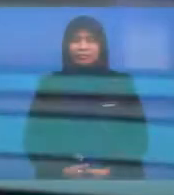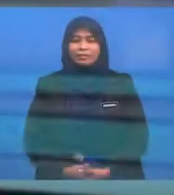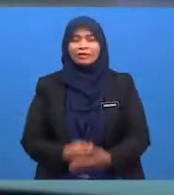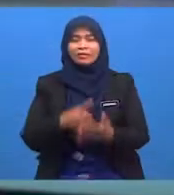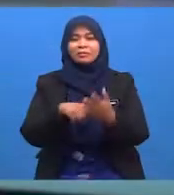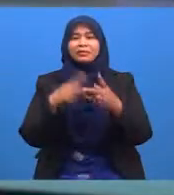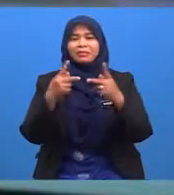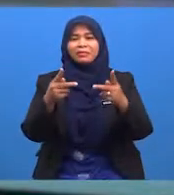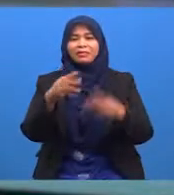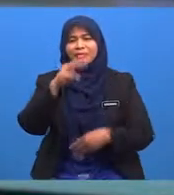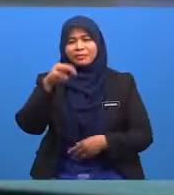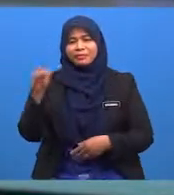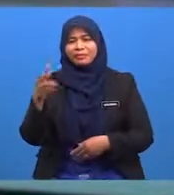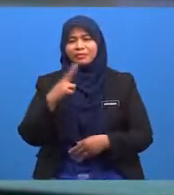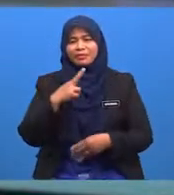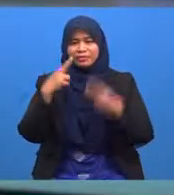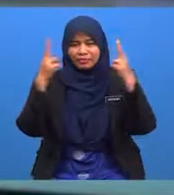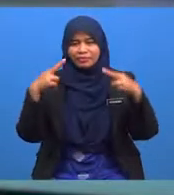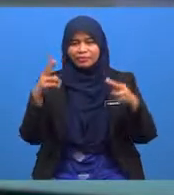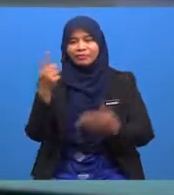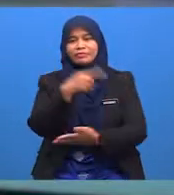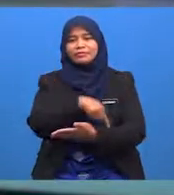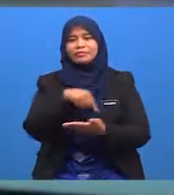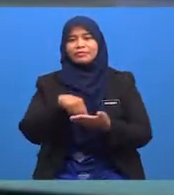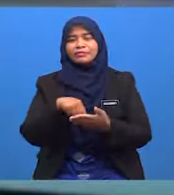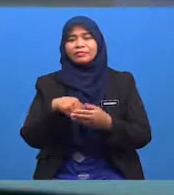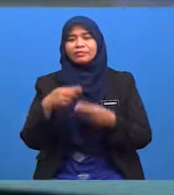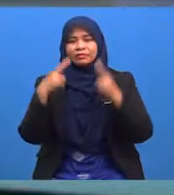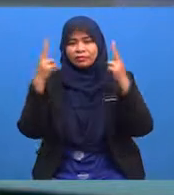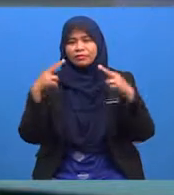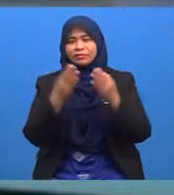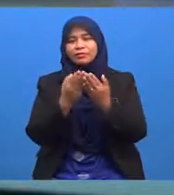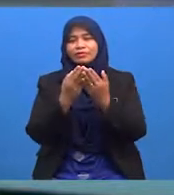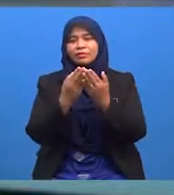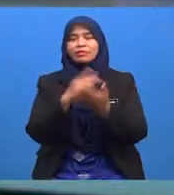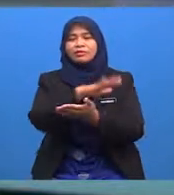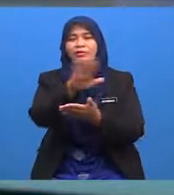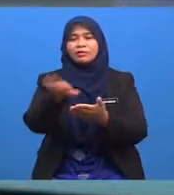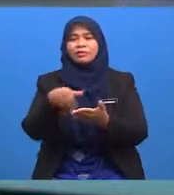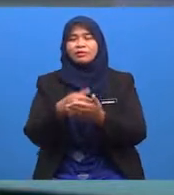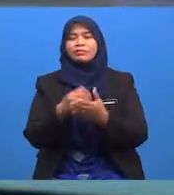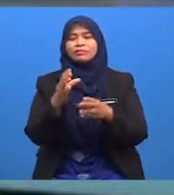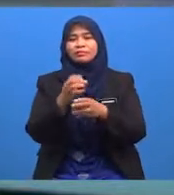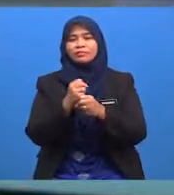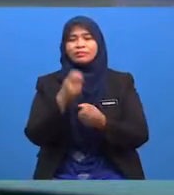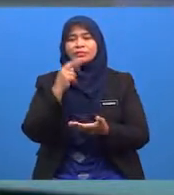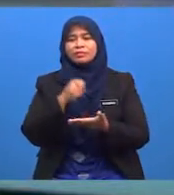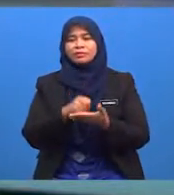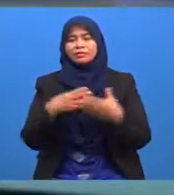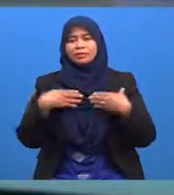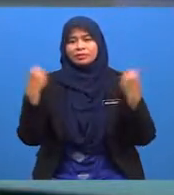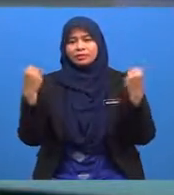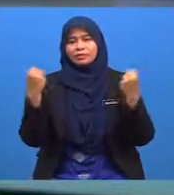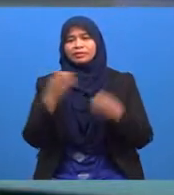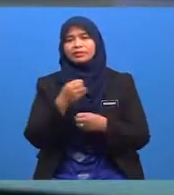Apa khabar murid-murid Ustaz pada hari ini? Ustaz doakan kita semua beroleh nikmat kesihatan dan dilimpahi